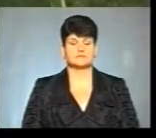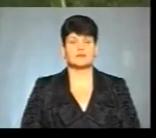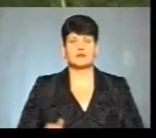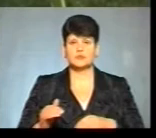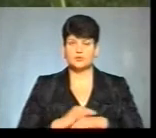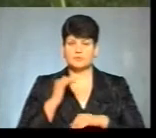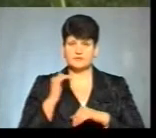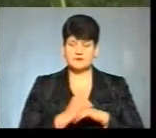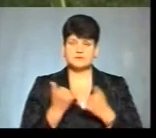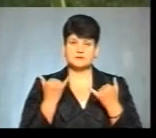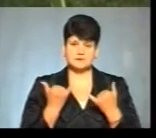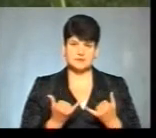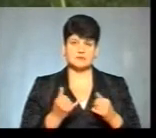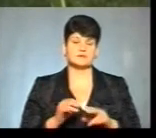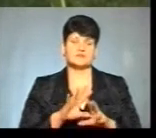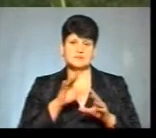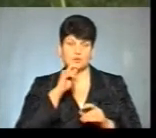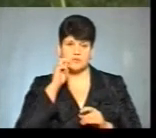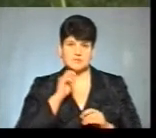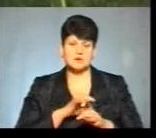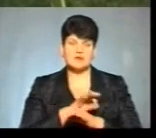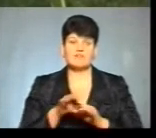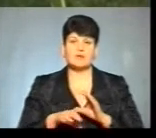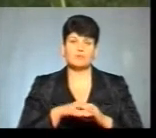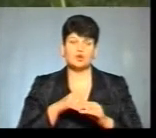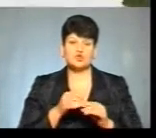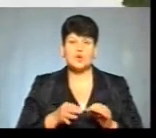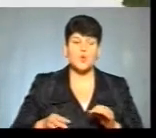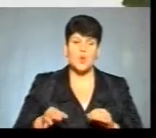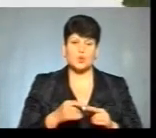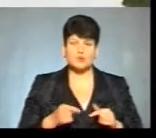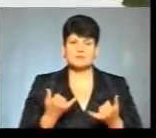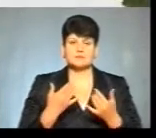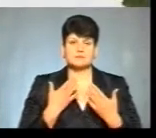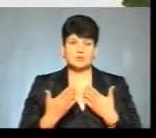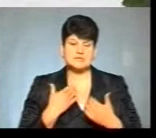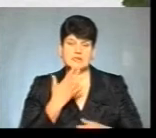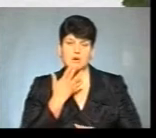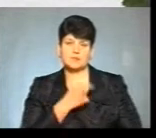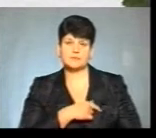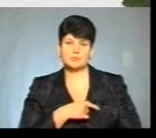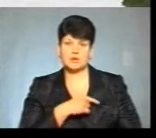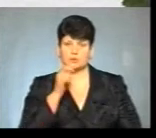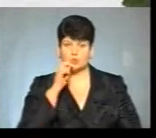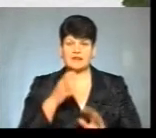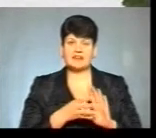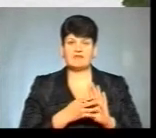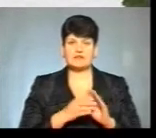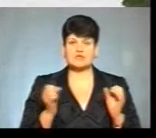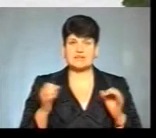Доброго вечора. В ефірі всеукраїнський проект «Виборчий округ», в якому ми спілкуємося з народними депутатами України 9-го